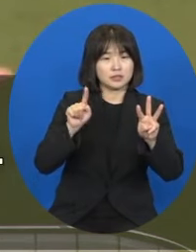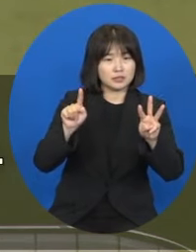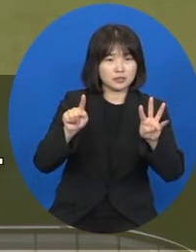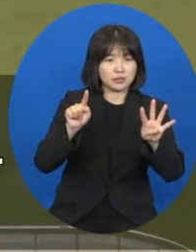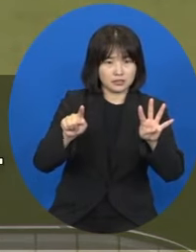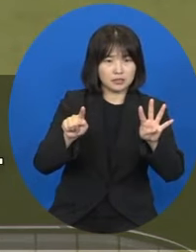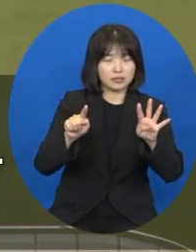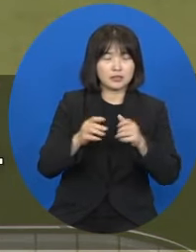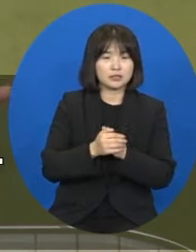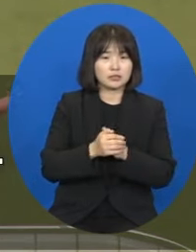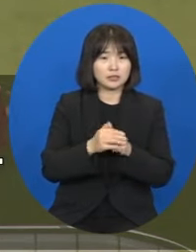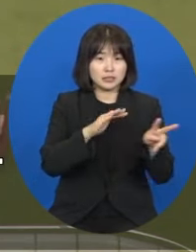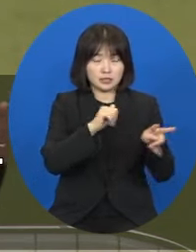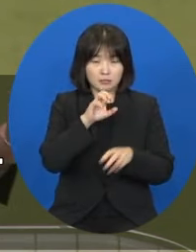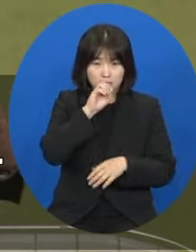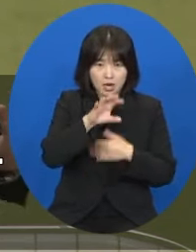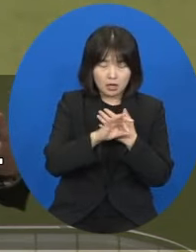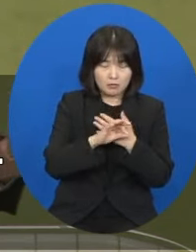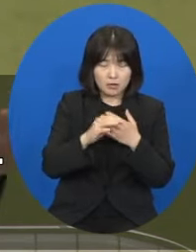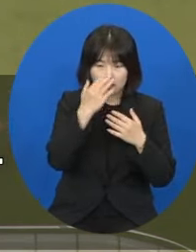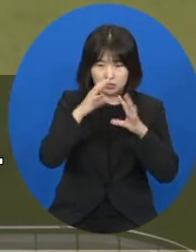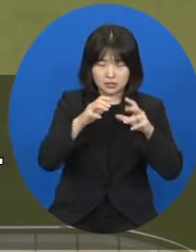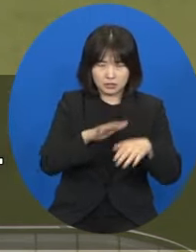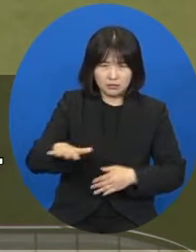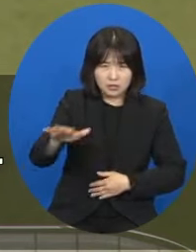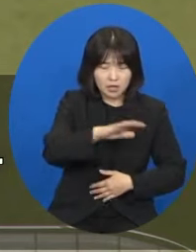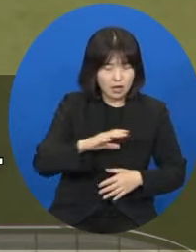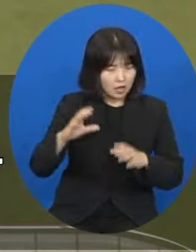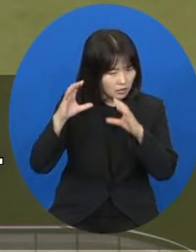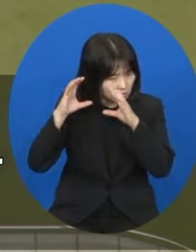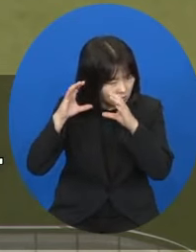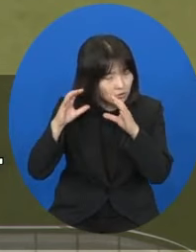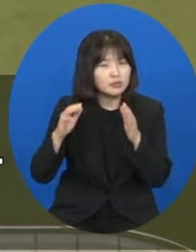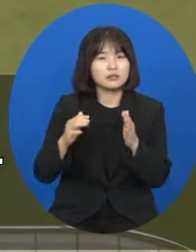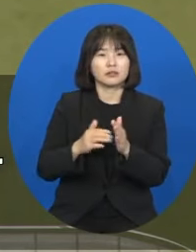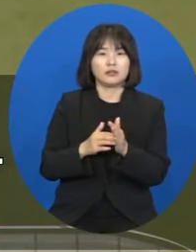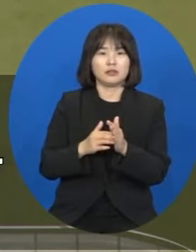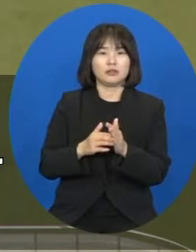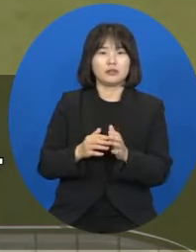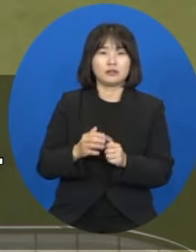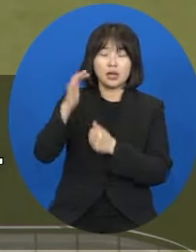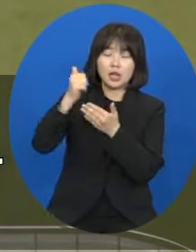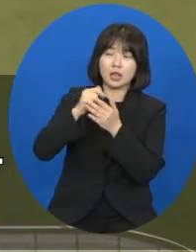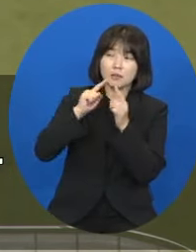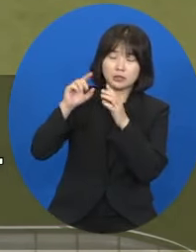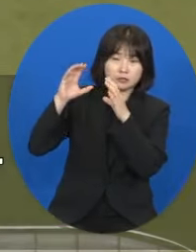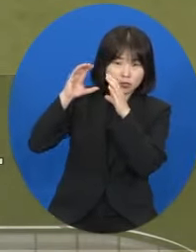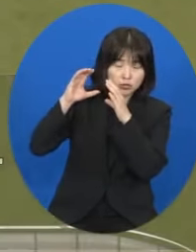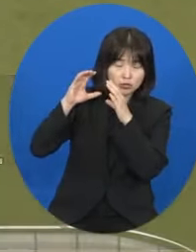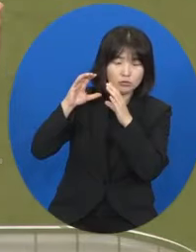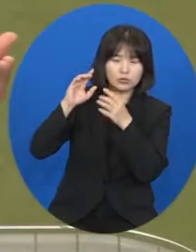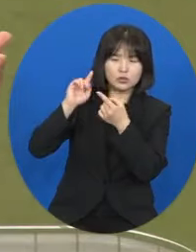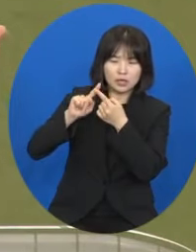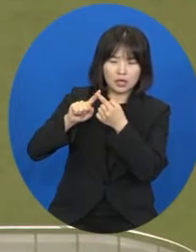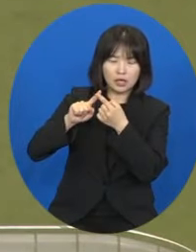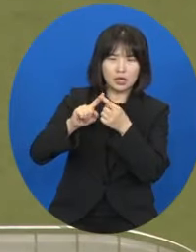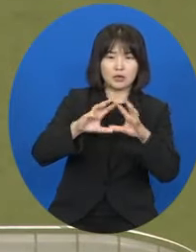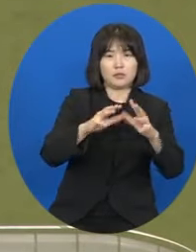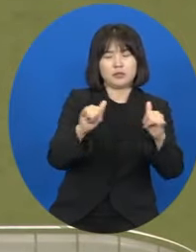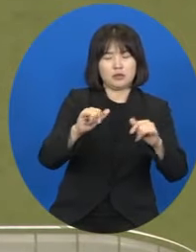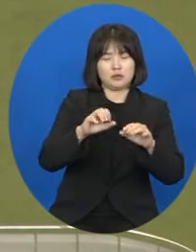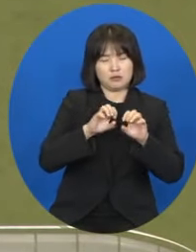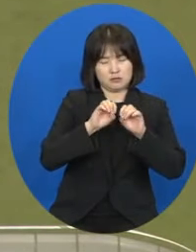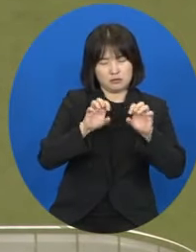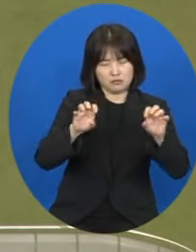사무엘이 말을 하면 온 이스라엘이 귀를 기울여 들었다. 하나님 말씀을 듣고 그것을 있는 그대로 백성들에게 계속